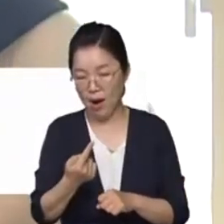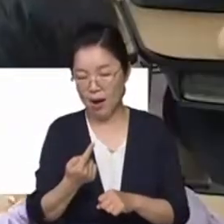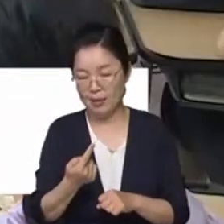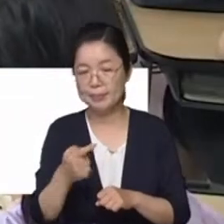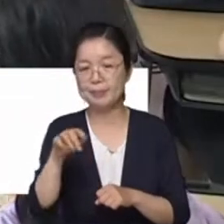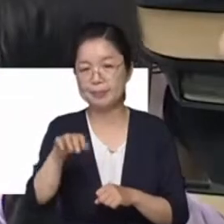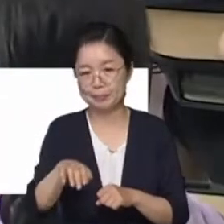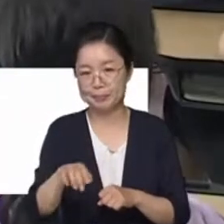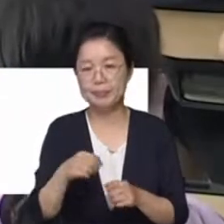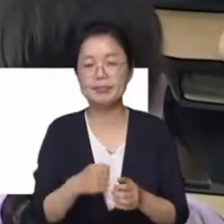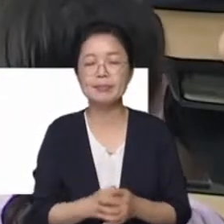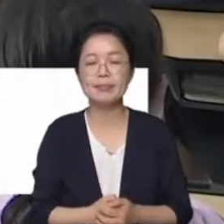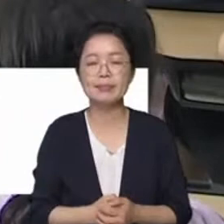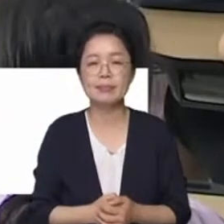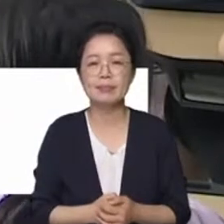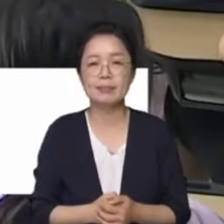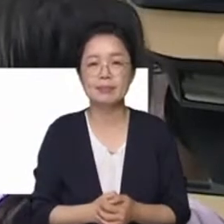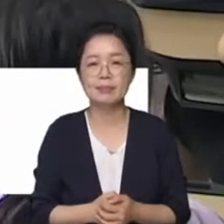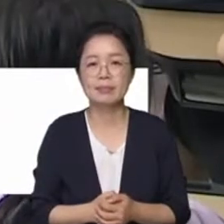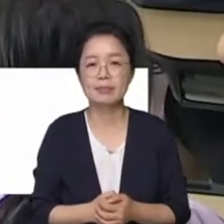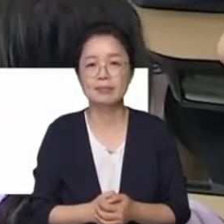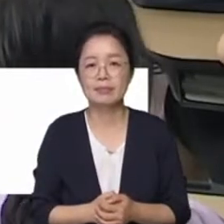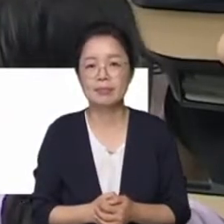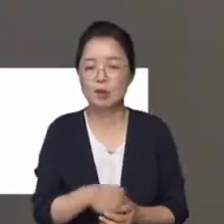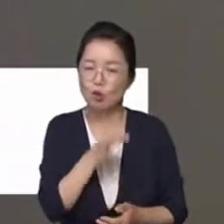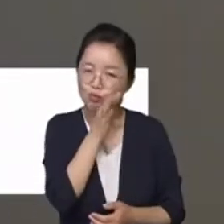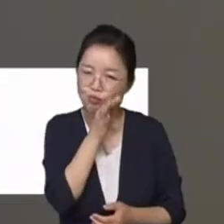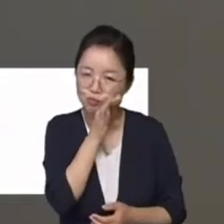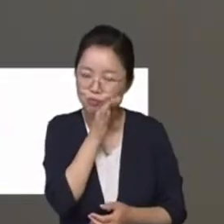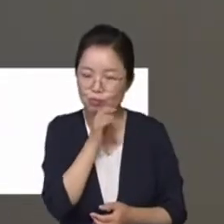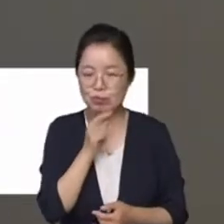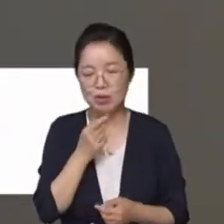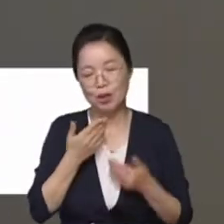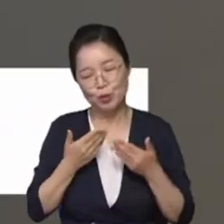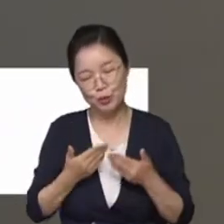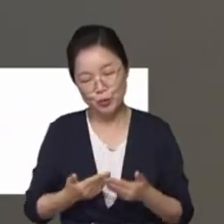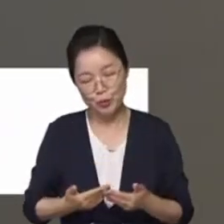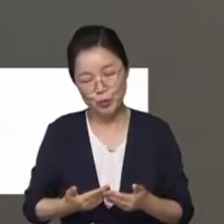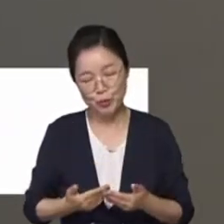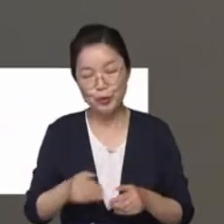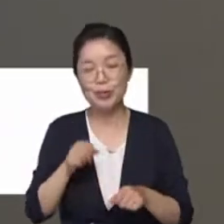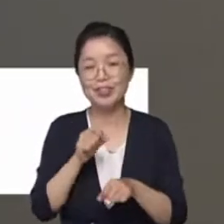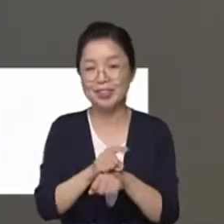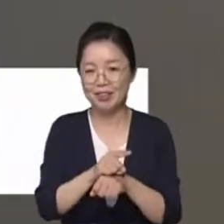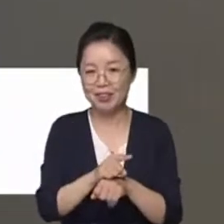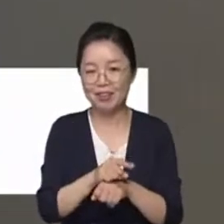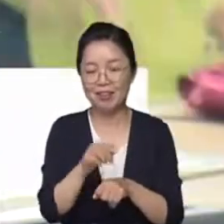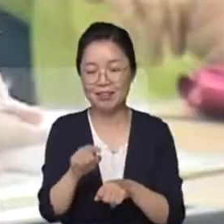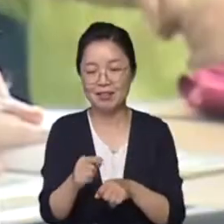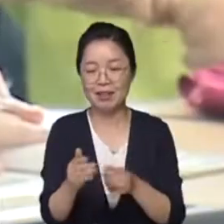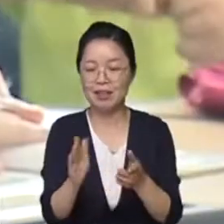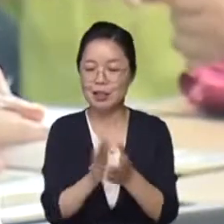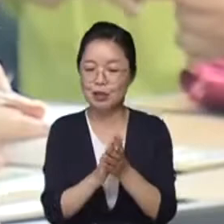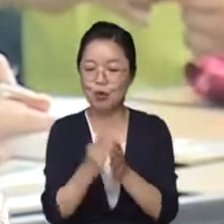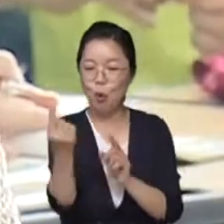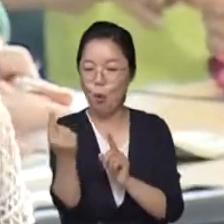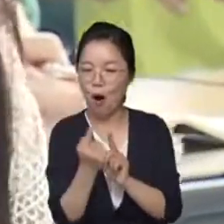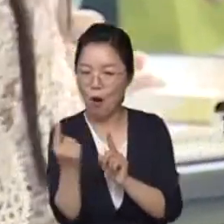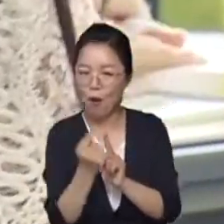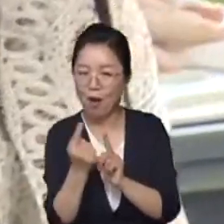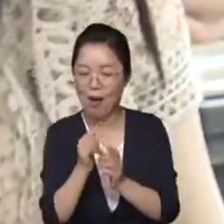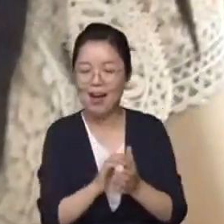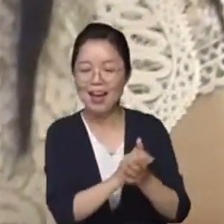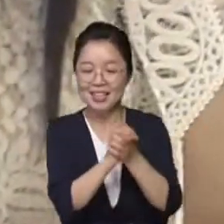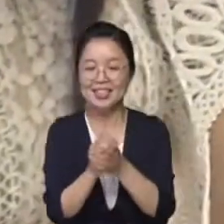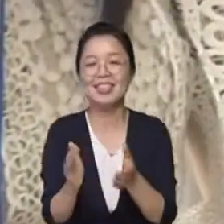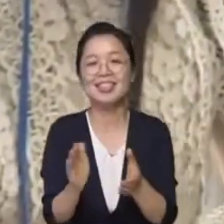거쳐 한국에 들어왔습니다. 수줍음이 많고 말수가 적지만 반 친구들이 먼저 다가와준 덕분에 벌써 친한